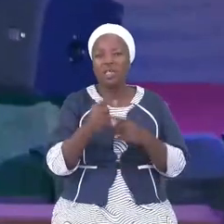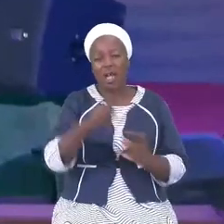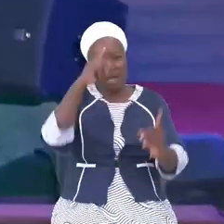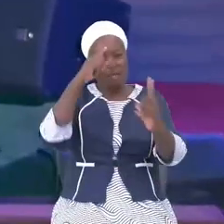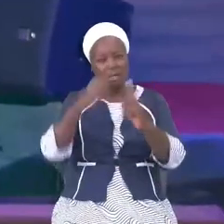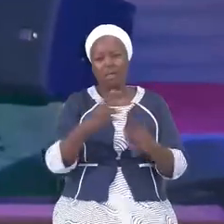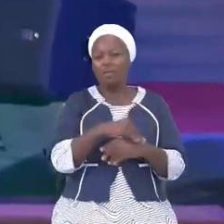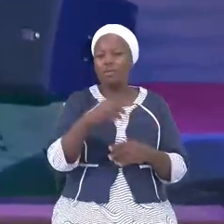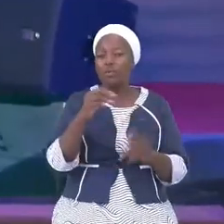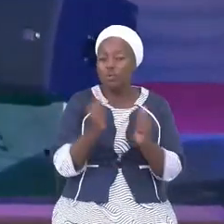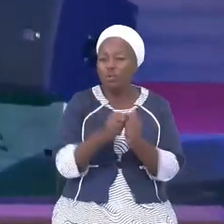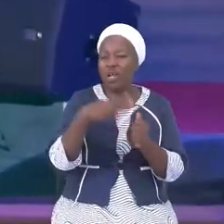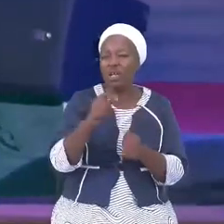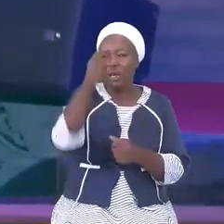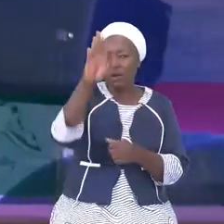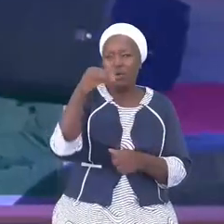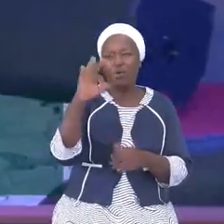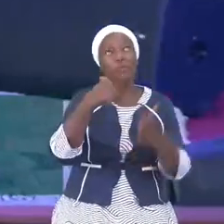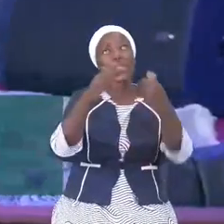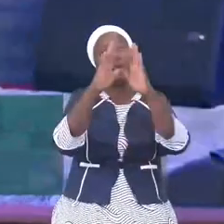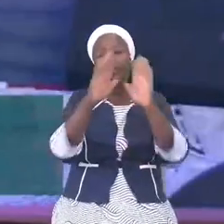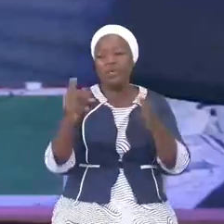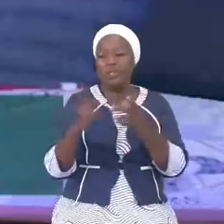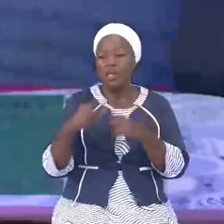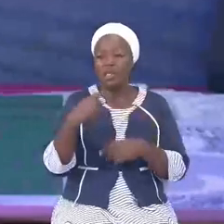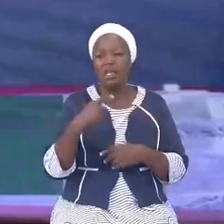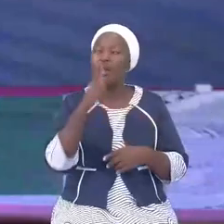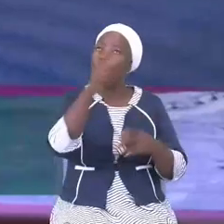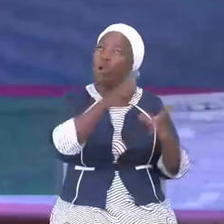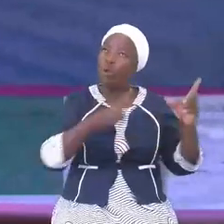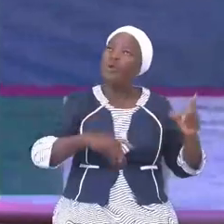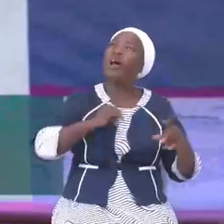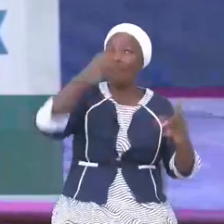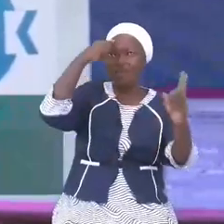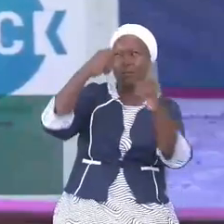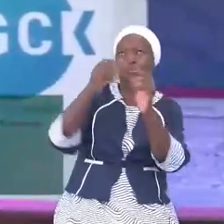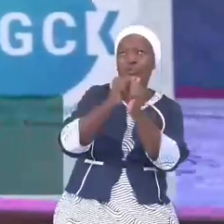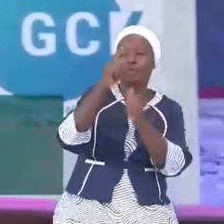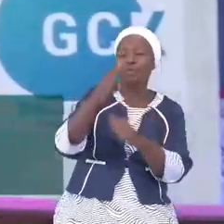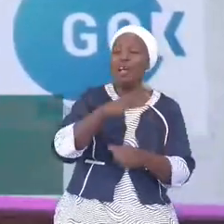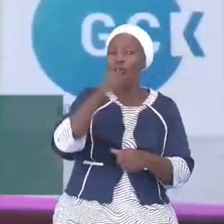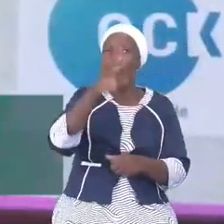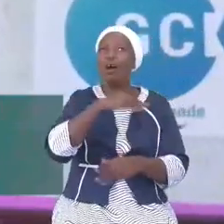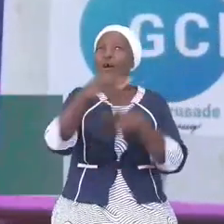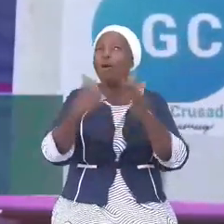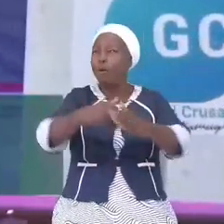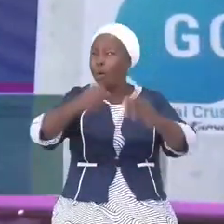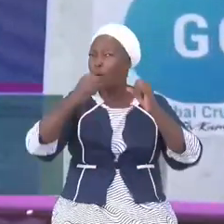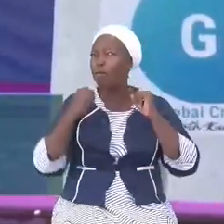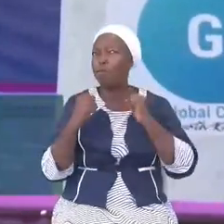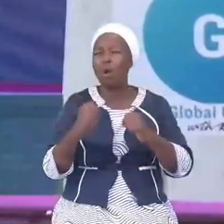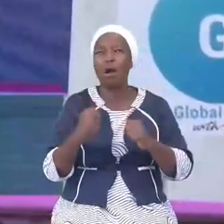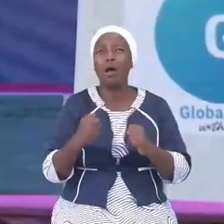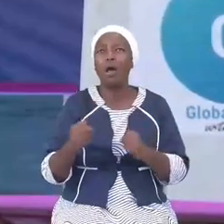il était consentant avec le Dieu du ciel. Il dit, Dieu, je suis d'accord avec toi. Tu as toute la puissance. Tu es